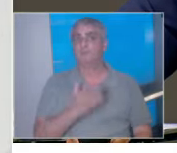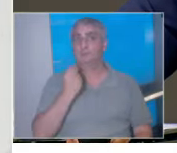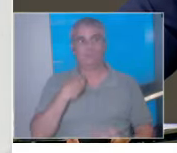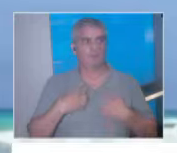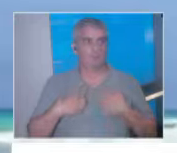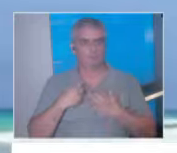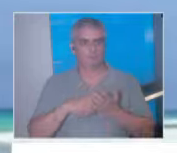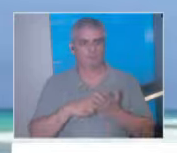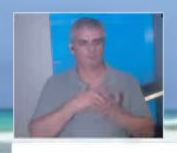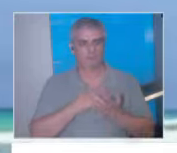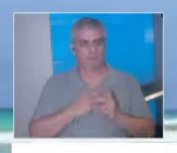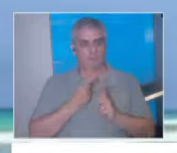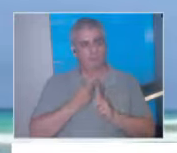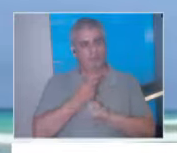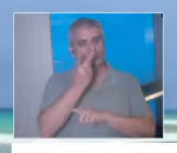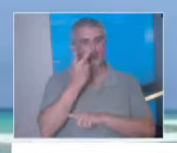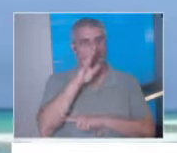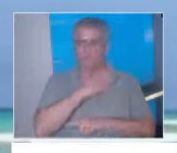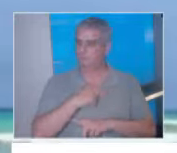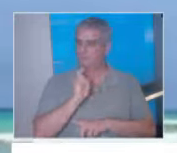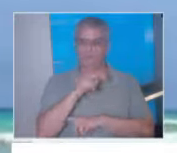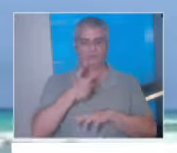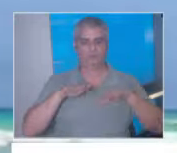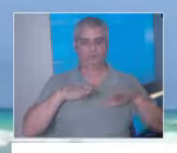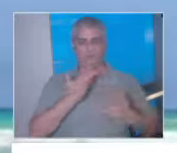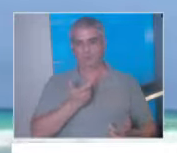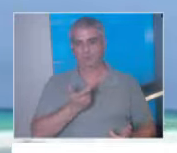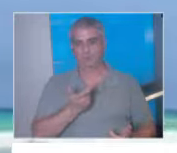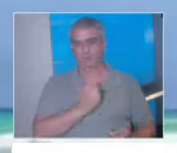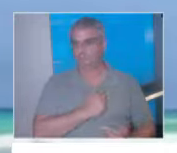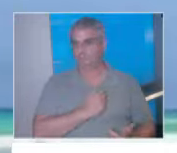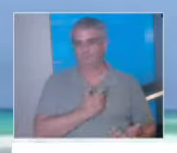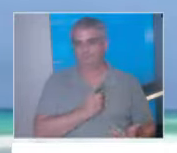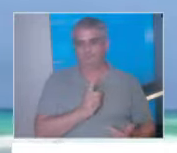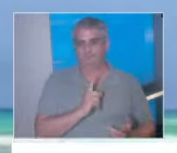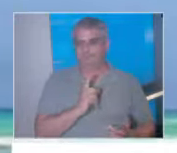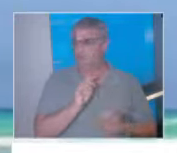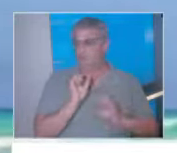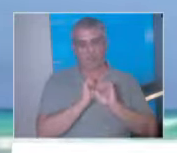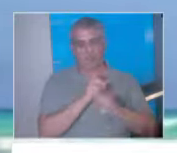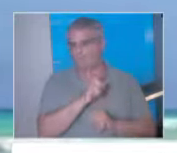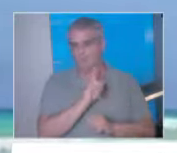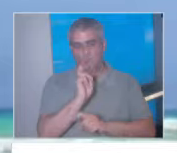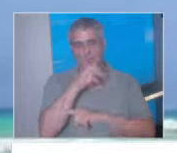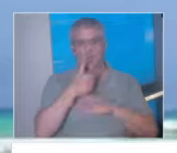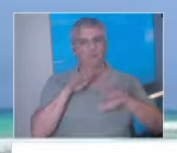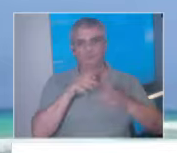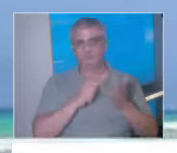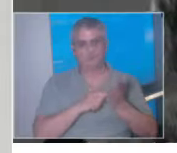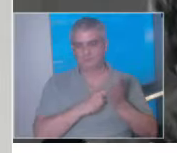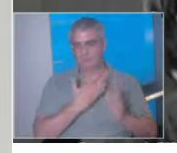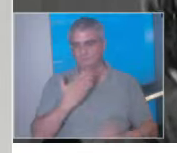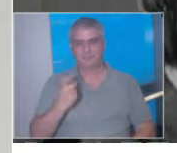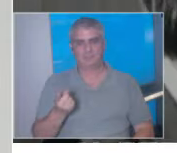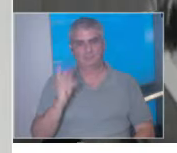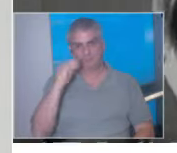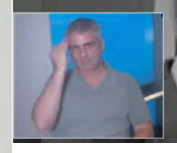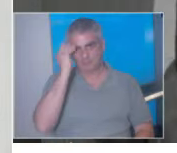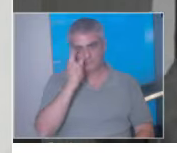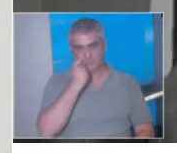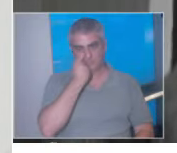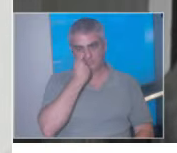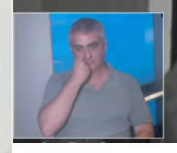תסכול, כי הוא רוצה להגיע יותר רחוק, הוא רוצה להיות ראש ממשלה. כן. לצערי הרב, שלא תמך בו להגיע לראשות הממשלה, זה בעיקר לעדות המזרח. צריך לזכור,